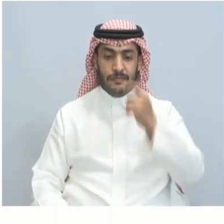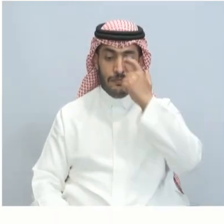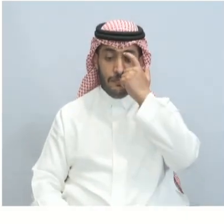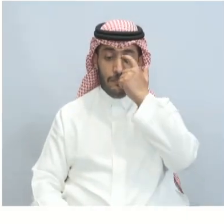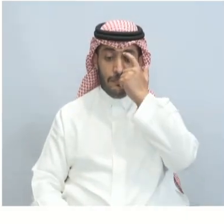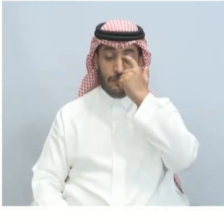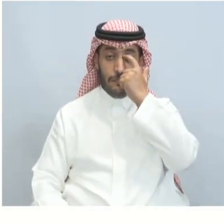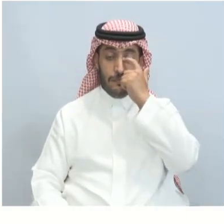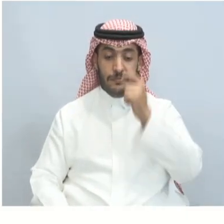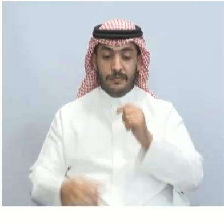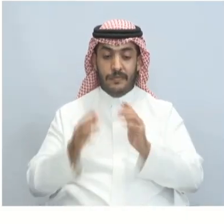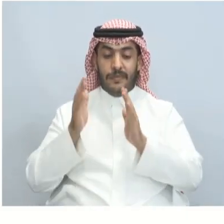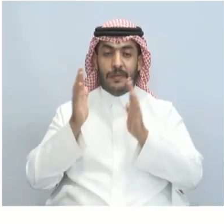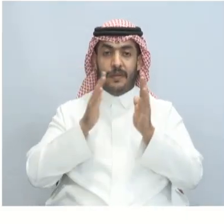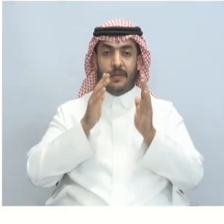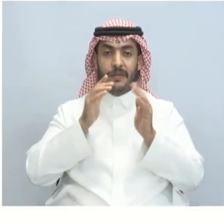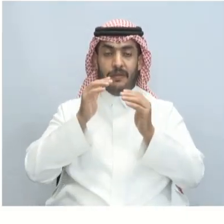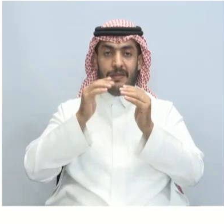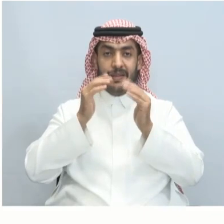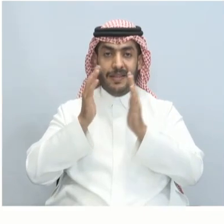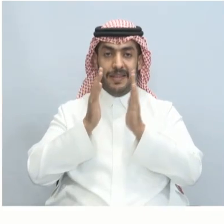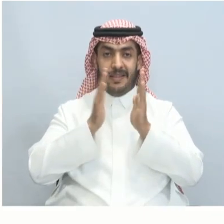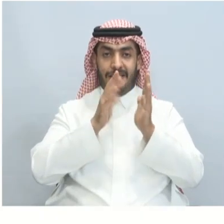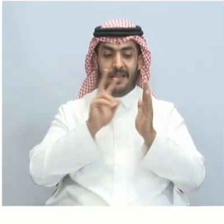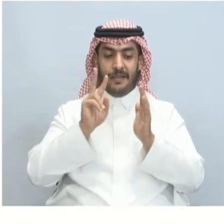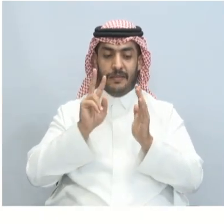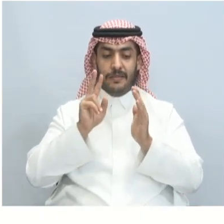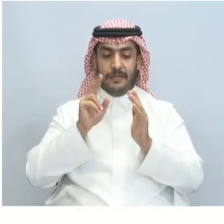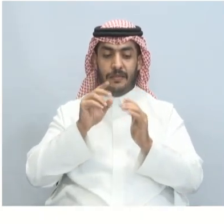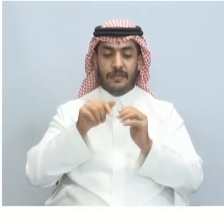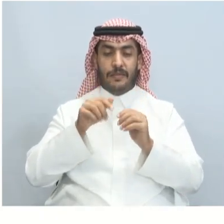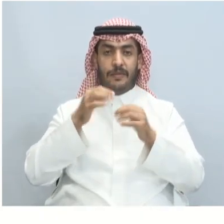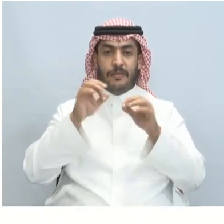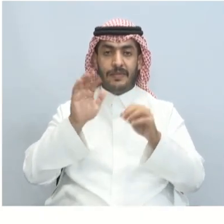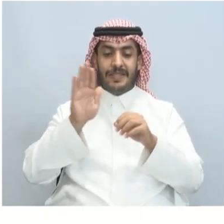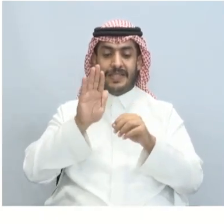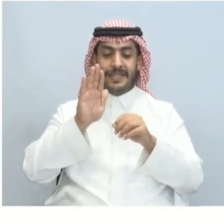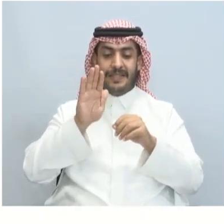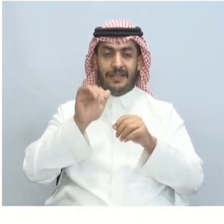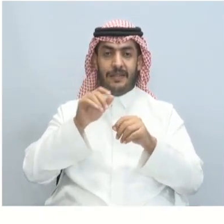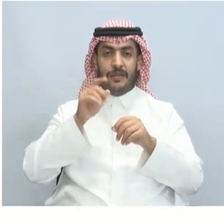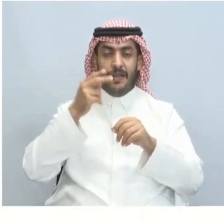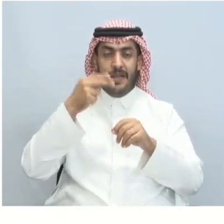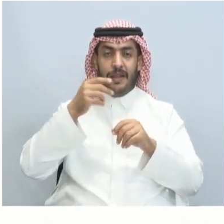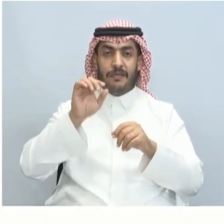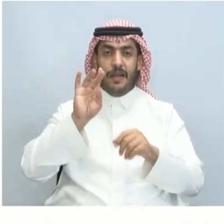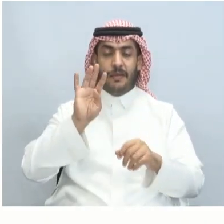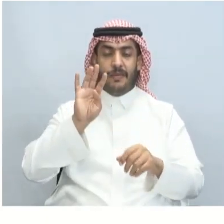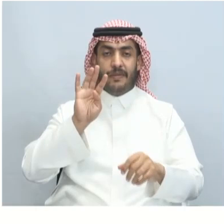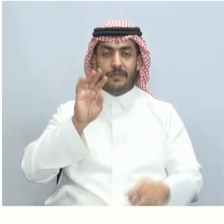ا انسحاب مقداره وحدتان الى اليسار بما ان الاحداثي السيني للنقطه عين هو